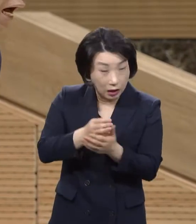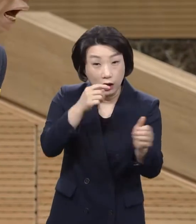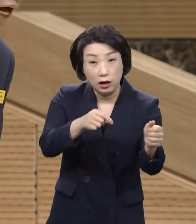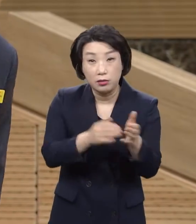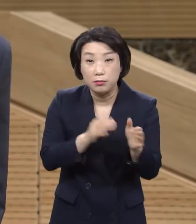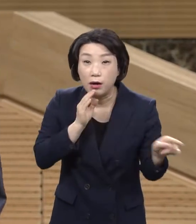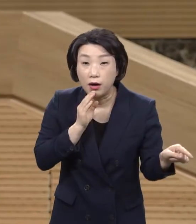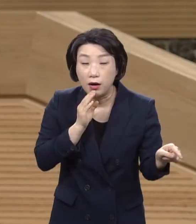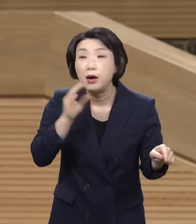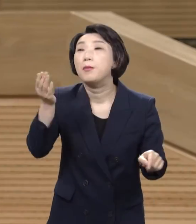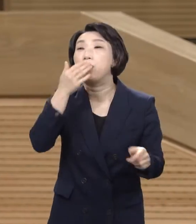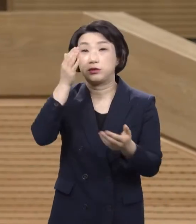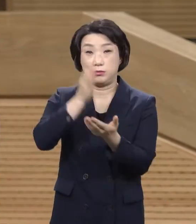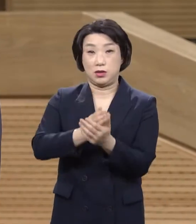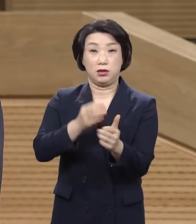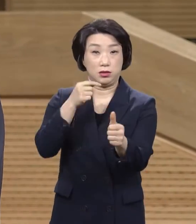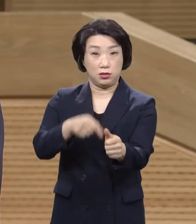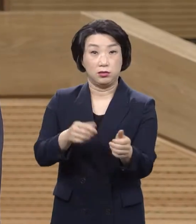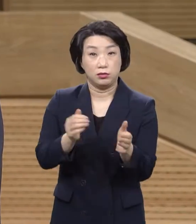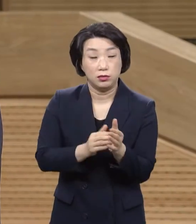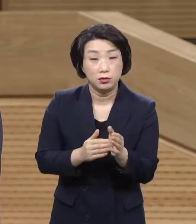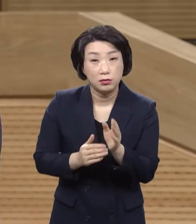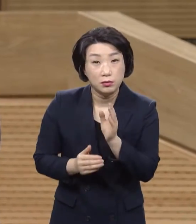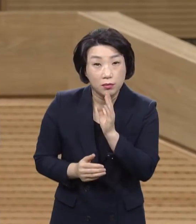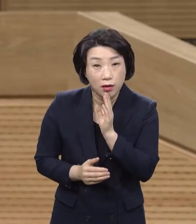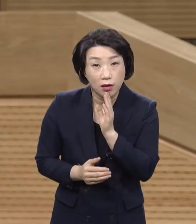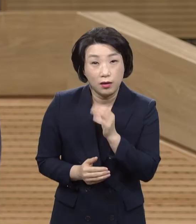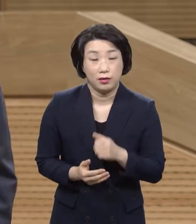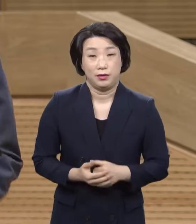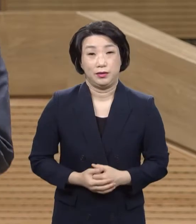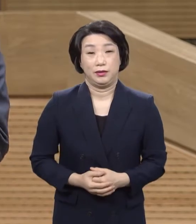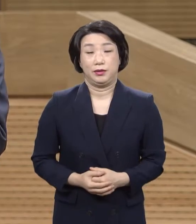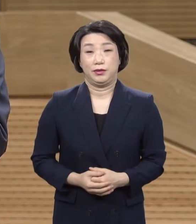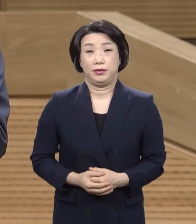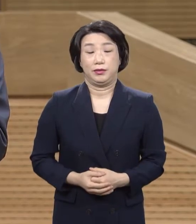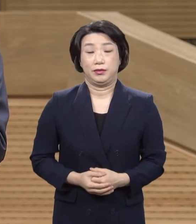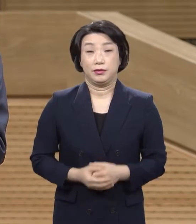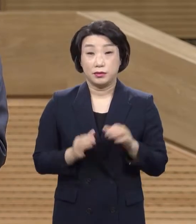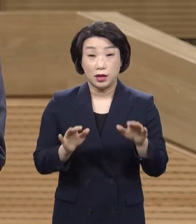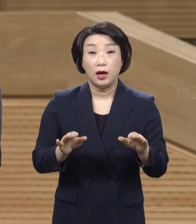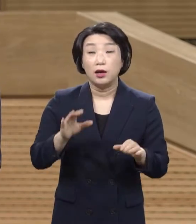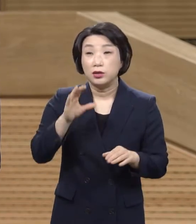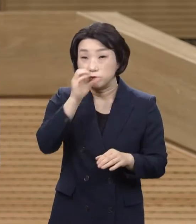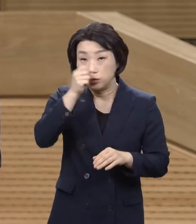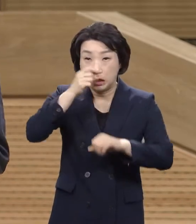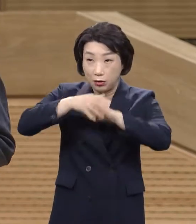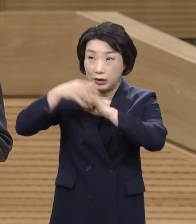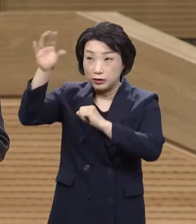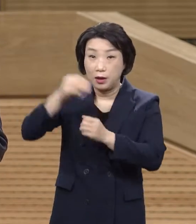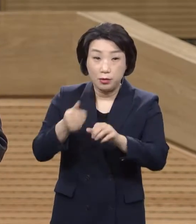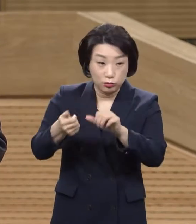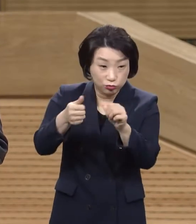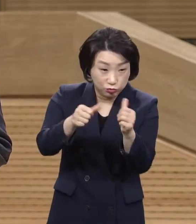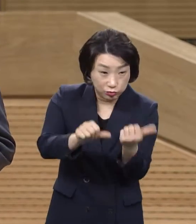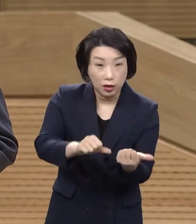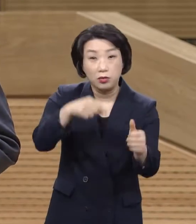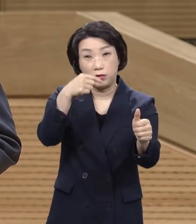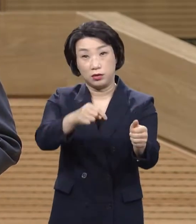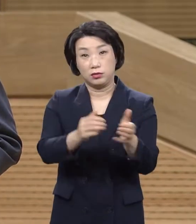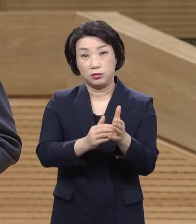먹지 마 라고 일러줬어요. 먹으면 죽어 라고